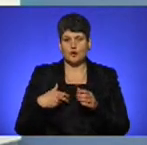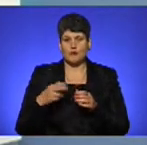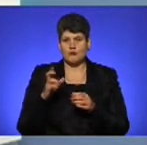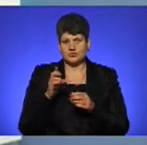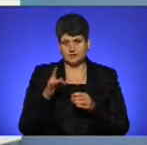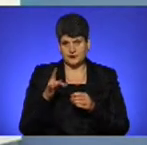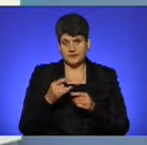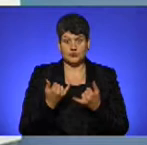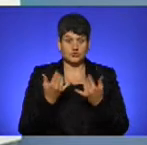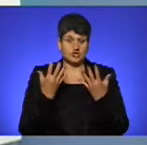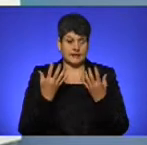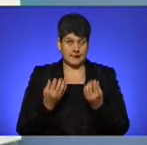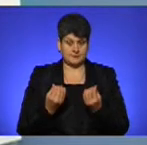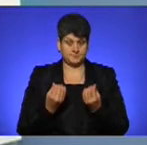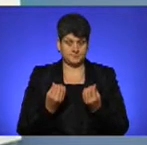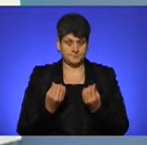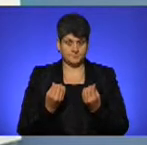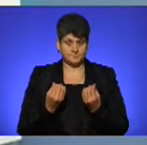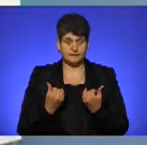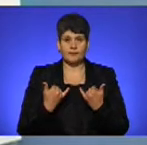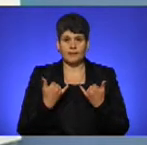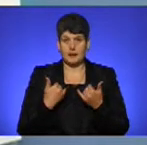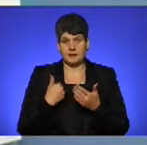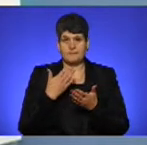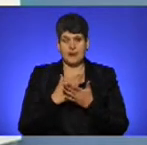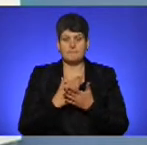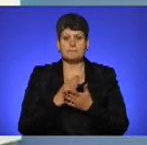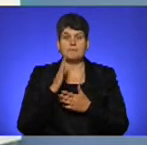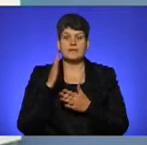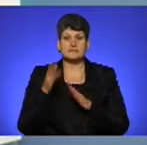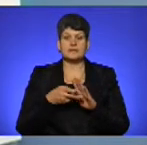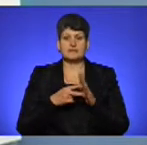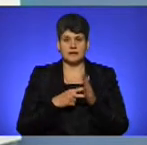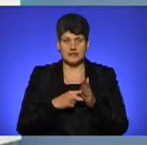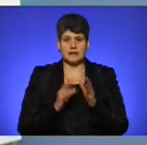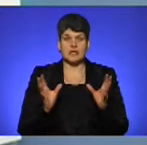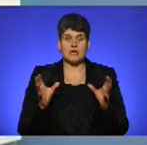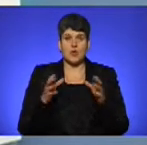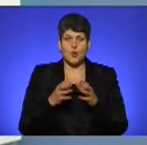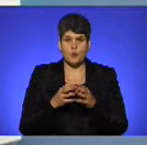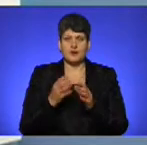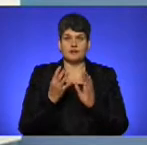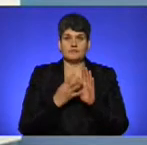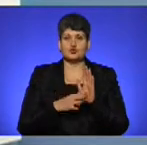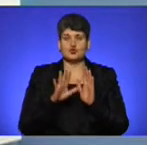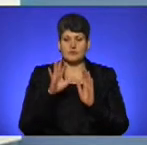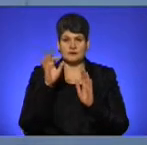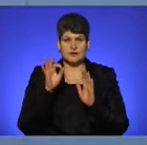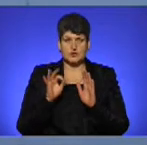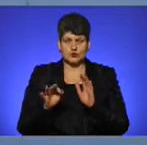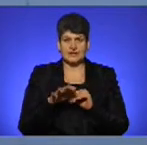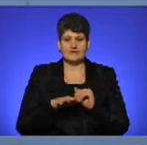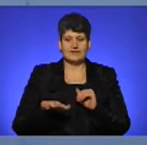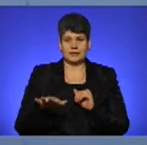на сьогоднішній день ми маємо перспективний план, який охоплює понад 95% території,